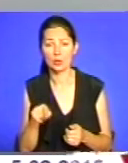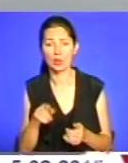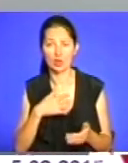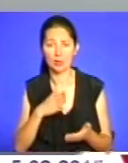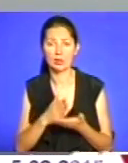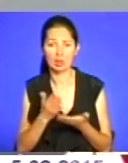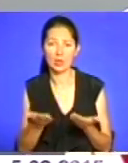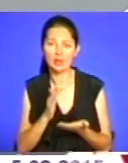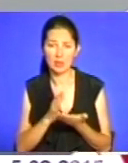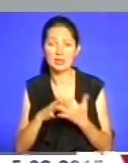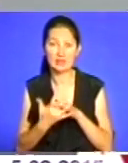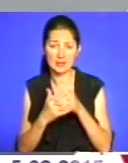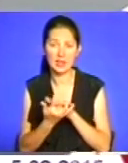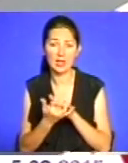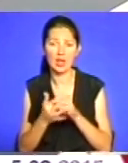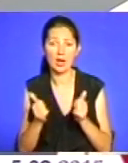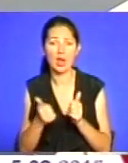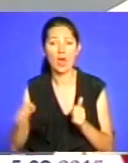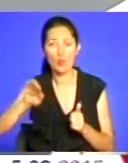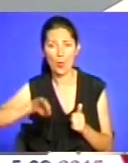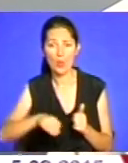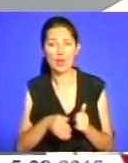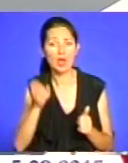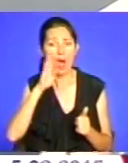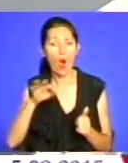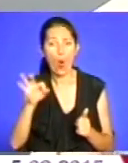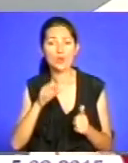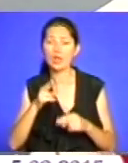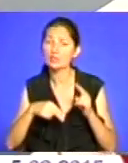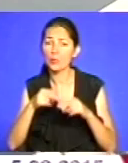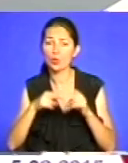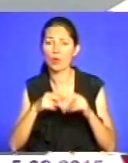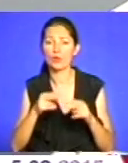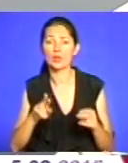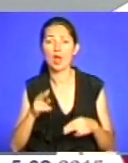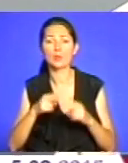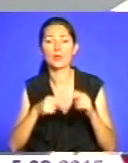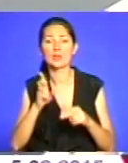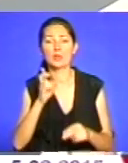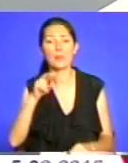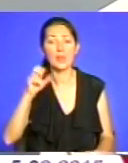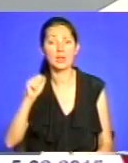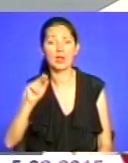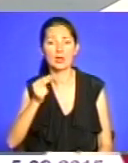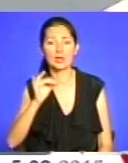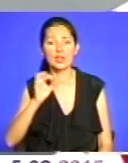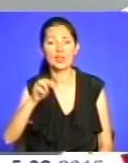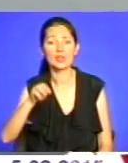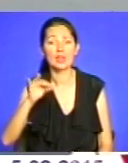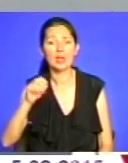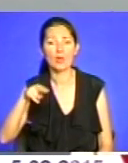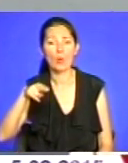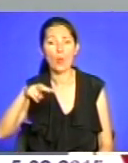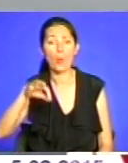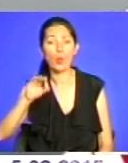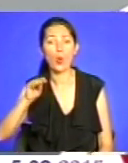села, тут побережжя озера, як забудовується, як забудувалася Біла, Чистилів, Плотича. При тому, що